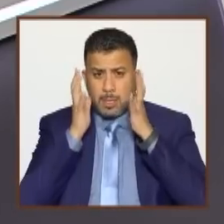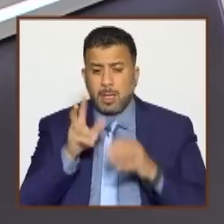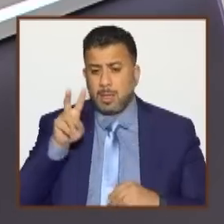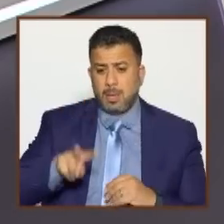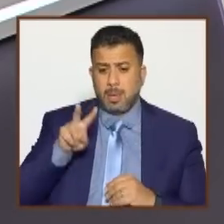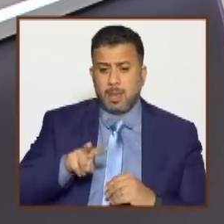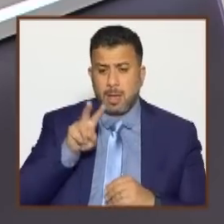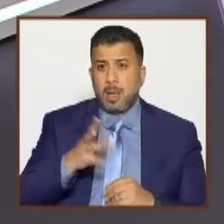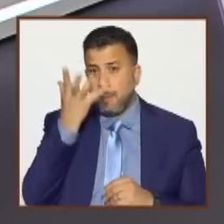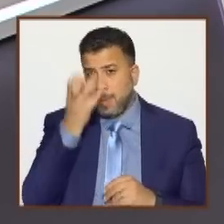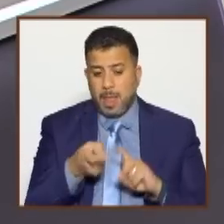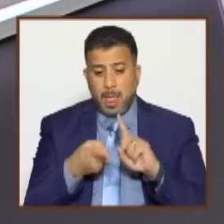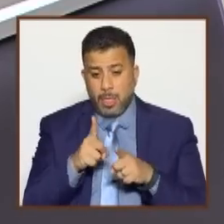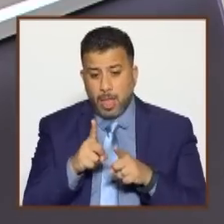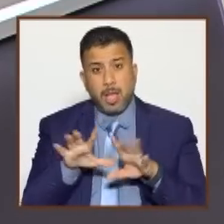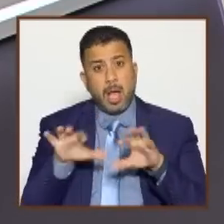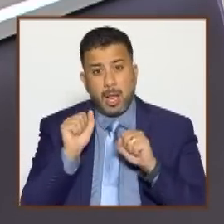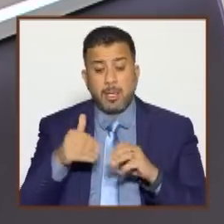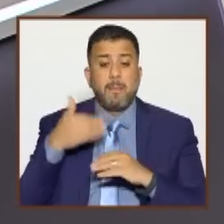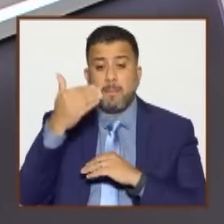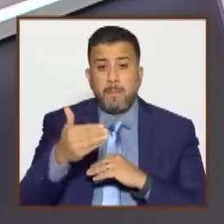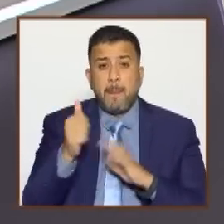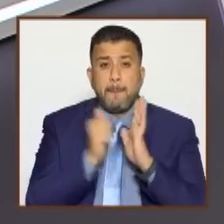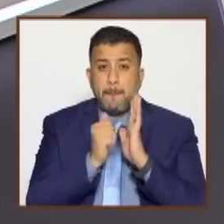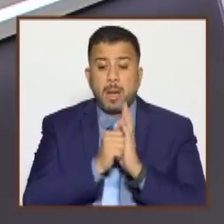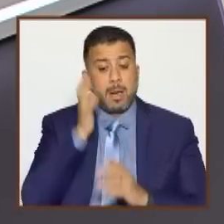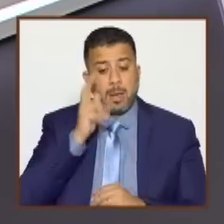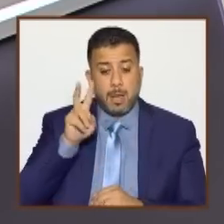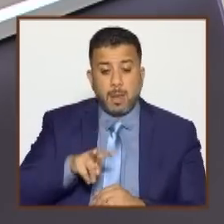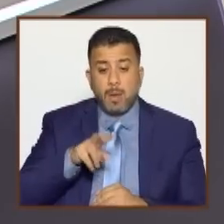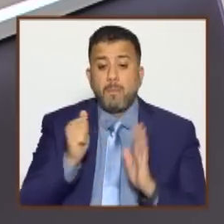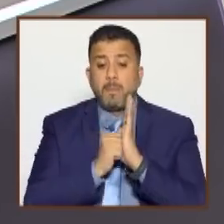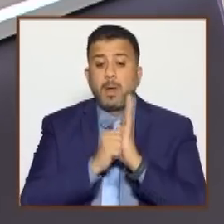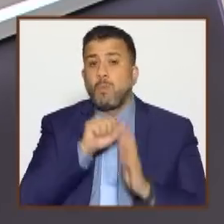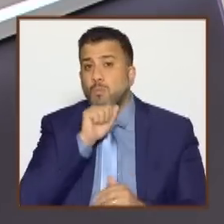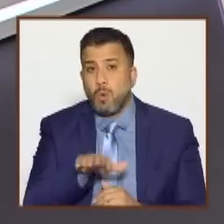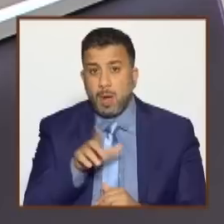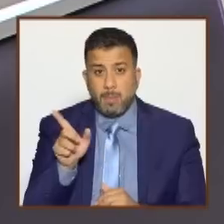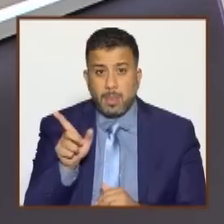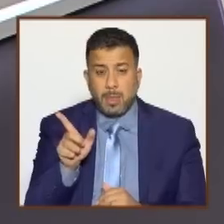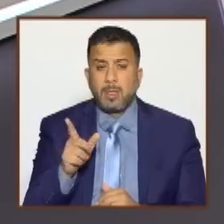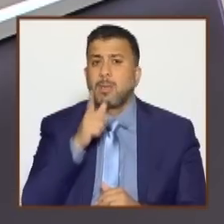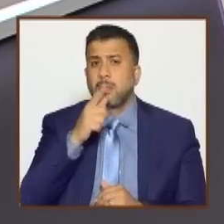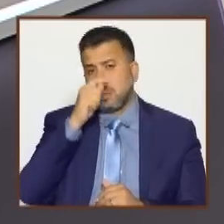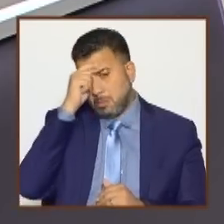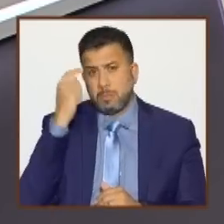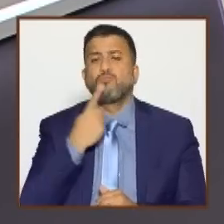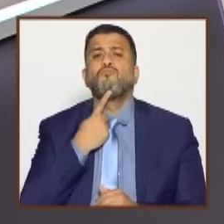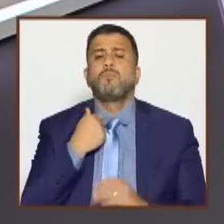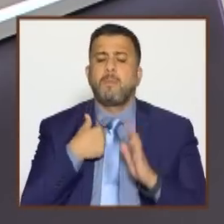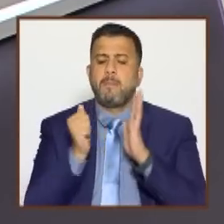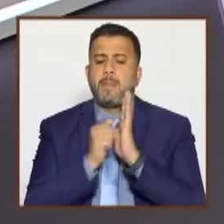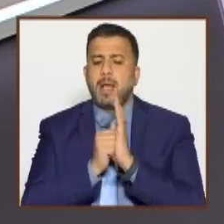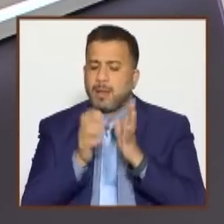التراويح؟ طيب، ويا ريت شوية تفصيل، يعني هل الذي يصلي هل عليه شيء أم خالف السنة أم عليه أجر وكذا؟